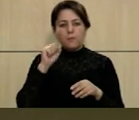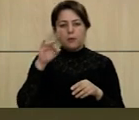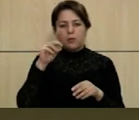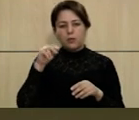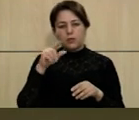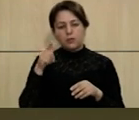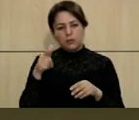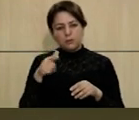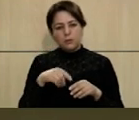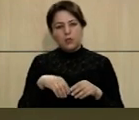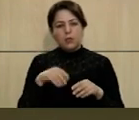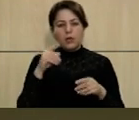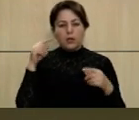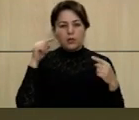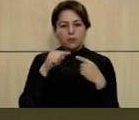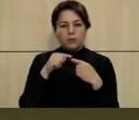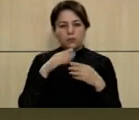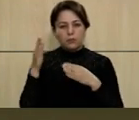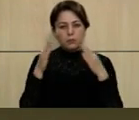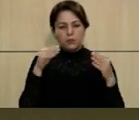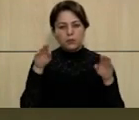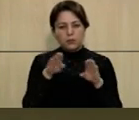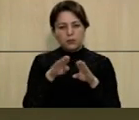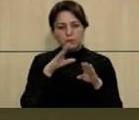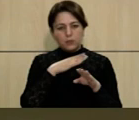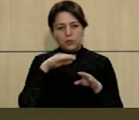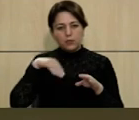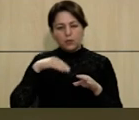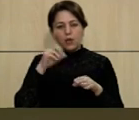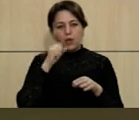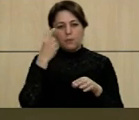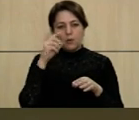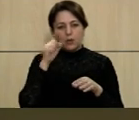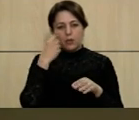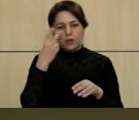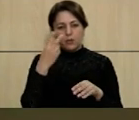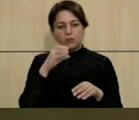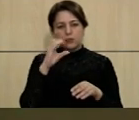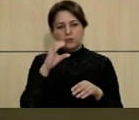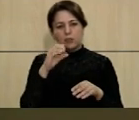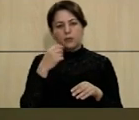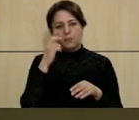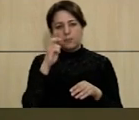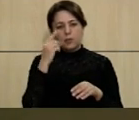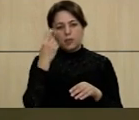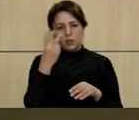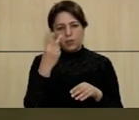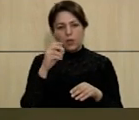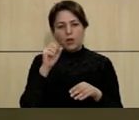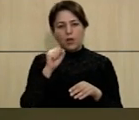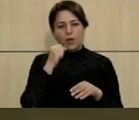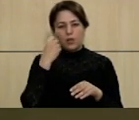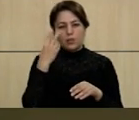tomonlari teng deb ta'rif berilgandan keyin A1, A2imiz C, B2 ga,